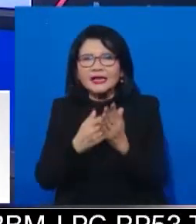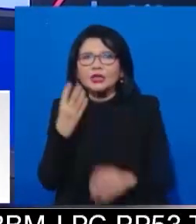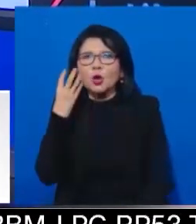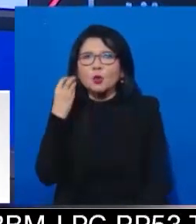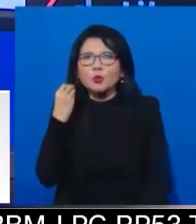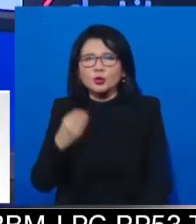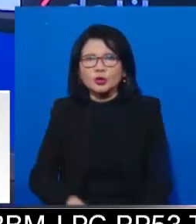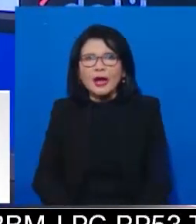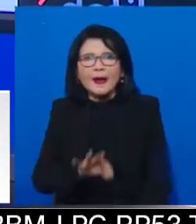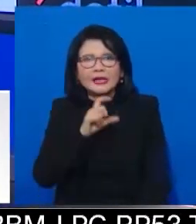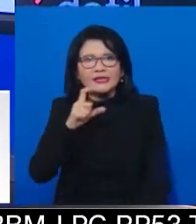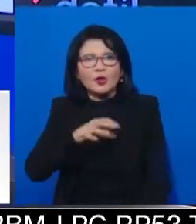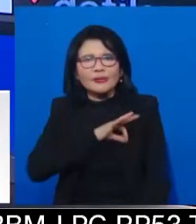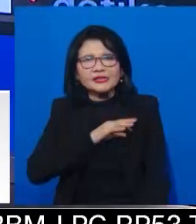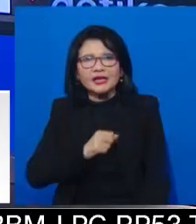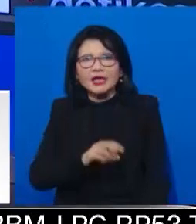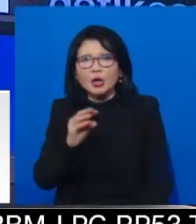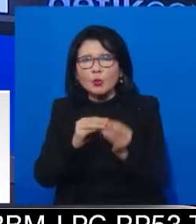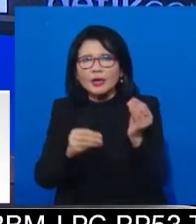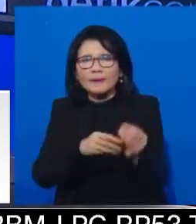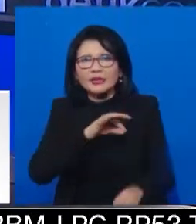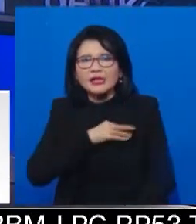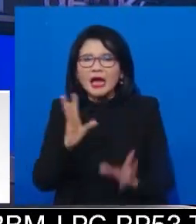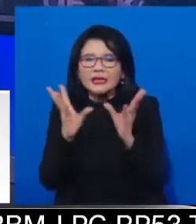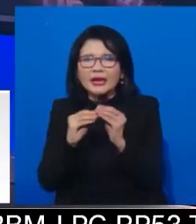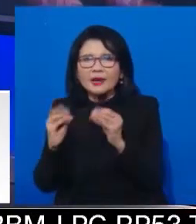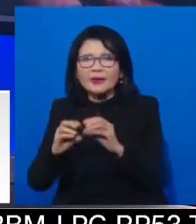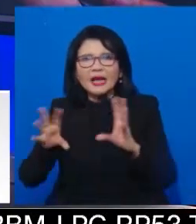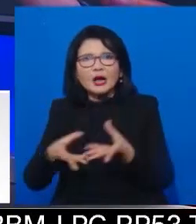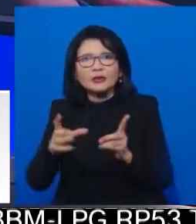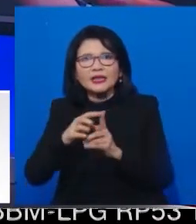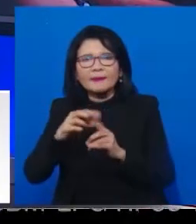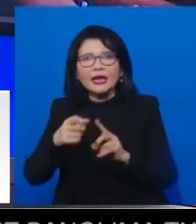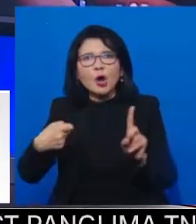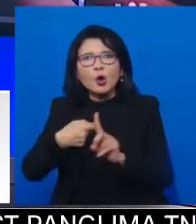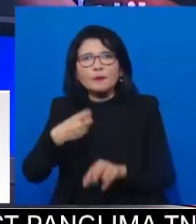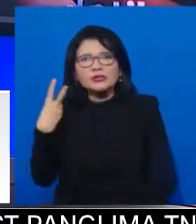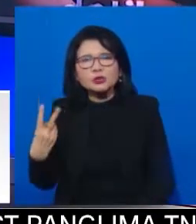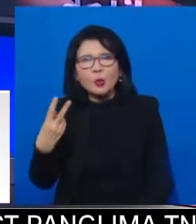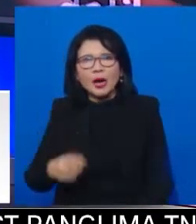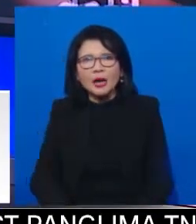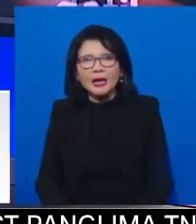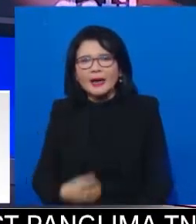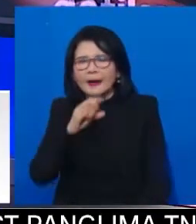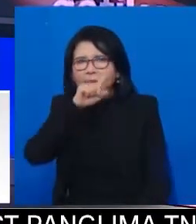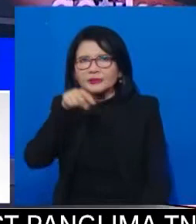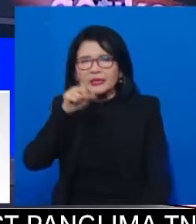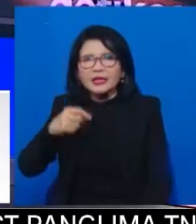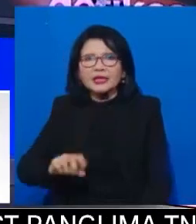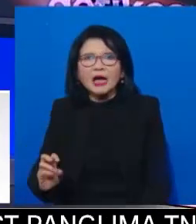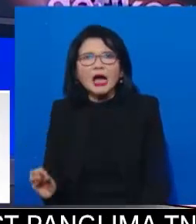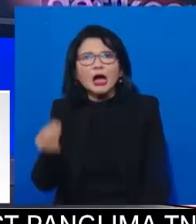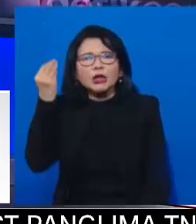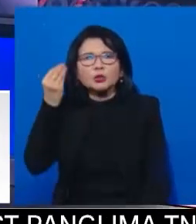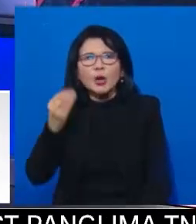cawapres Meskipun begitu dalam rapat kerja selasa malam sejumlah anggota DPR komisi 2 mencecar Ketua Komisi Pemilihan Umum atau KPU